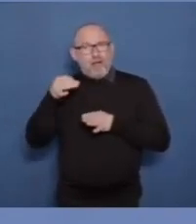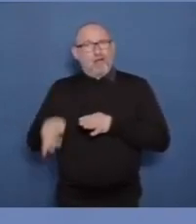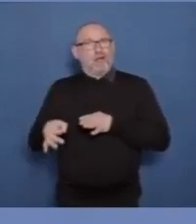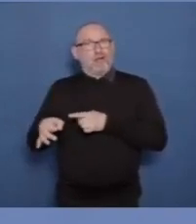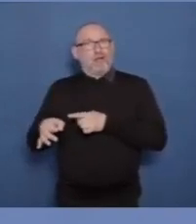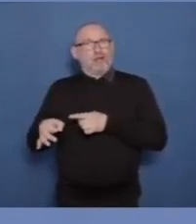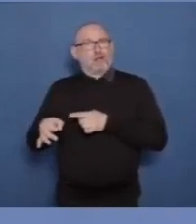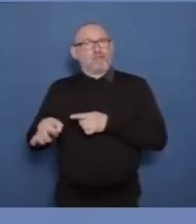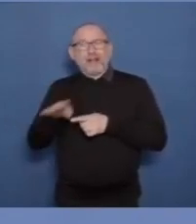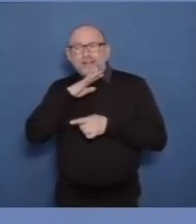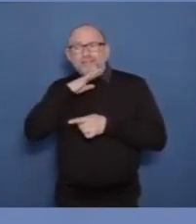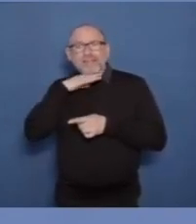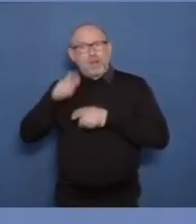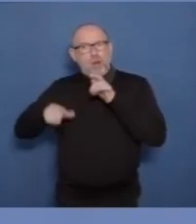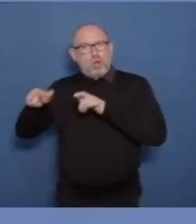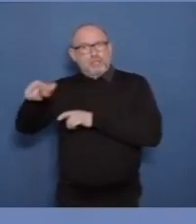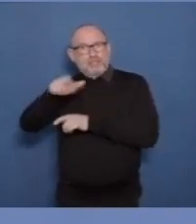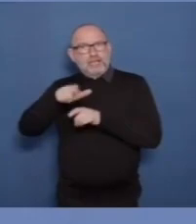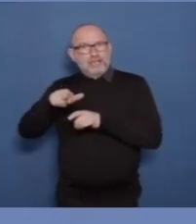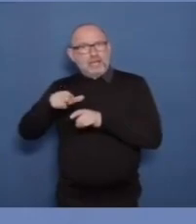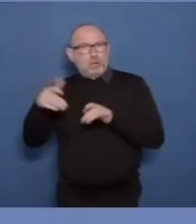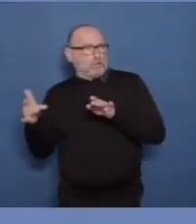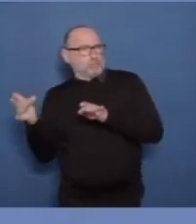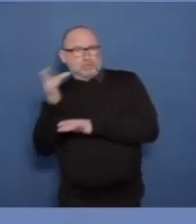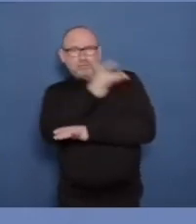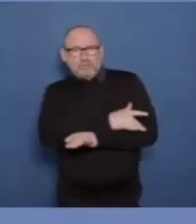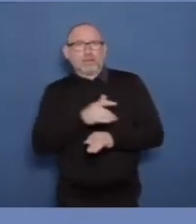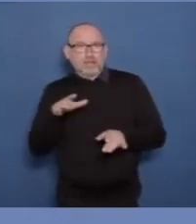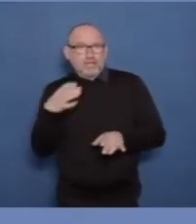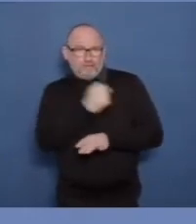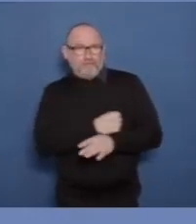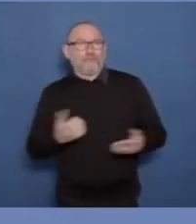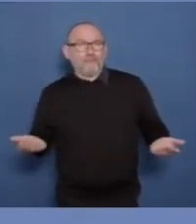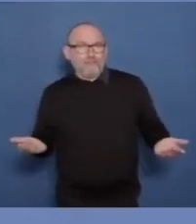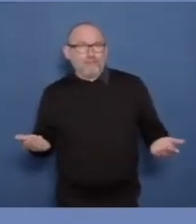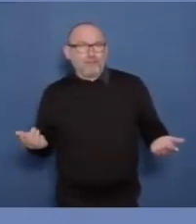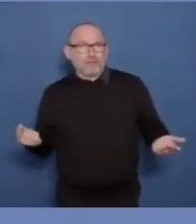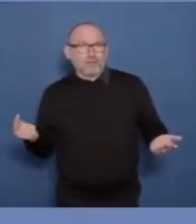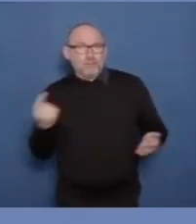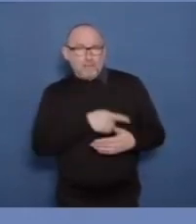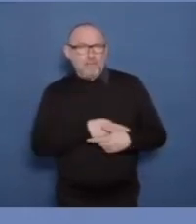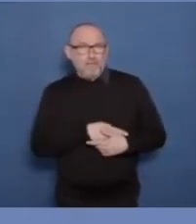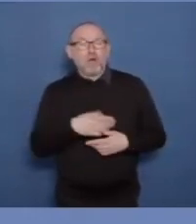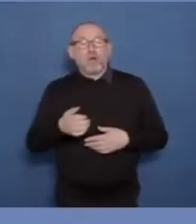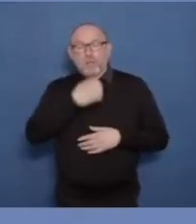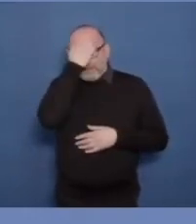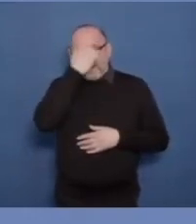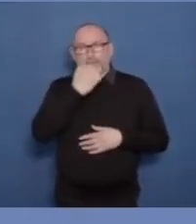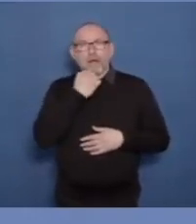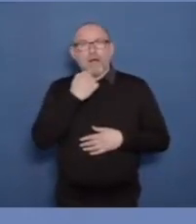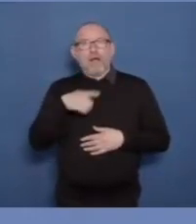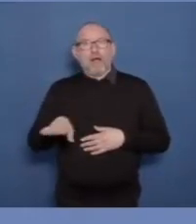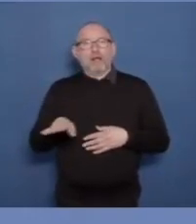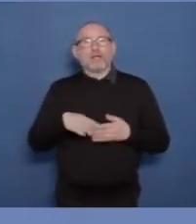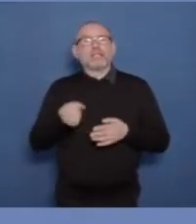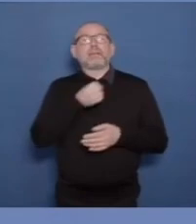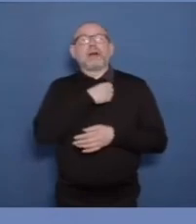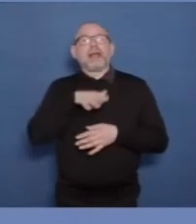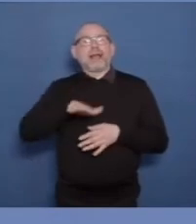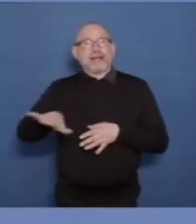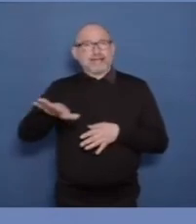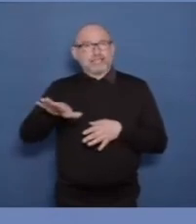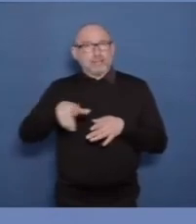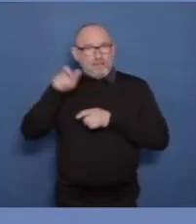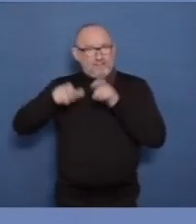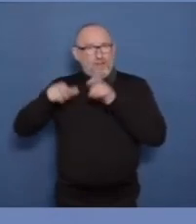Gegenden zu fahren. Damit nimmt Hamas die palästinensische Bevölkerung von